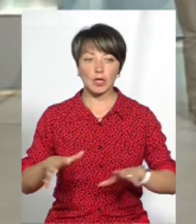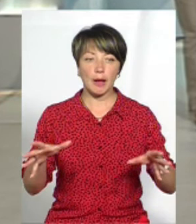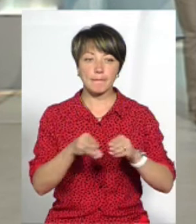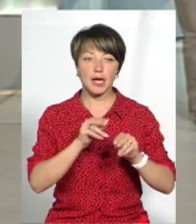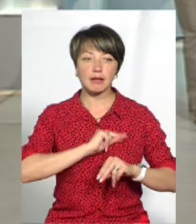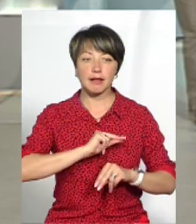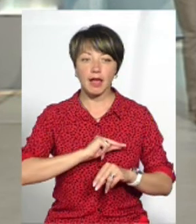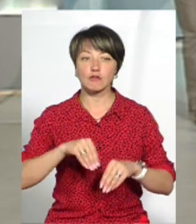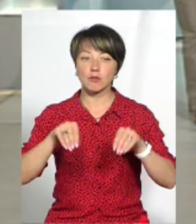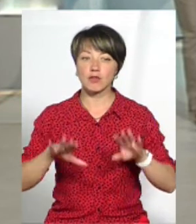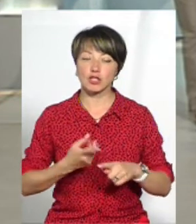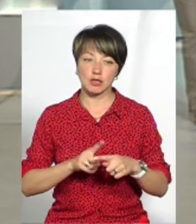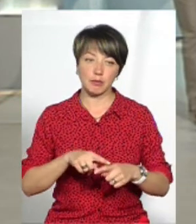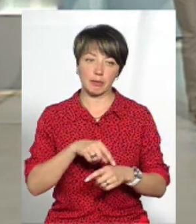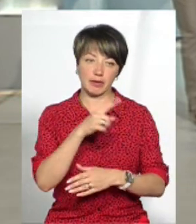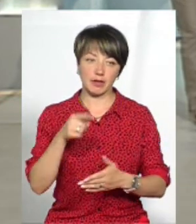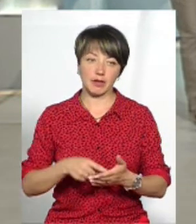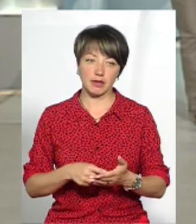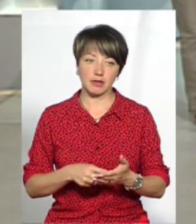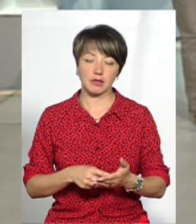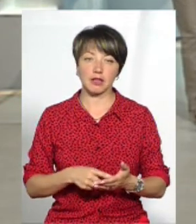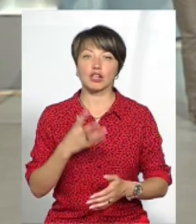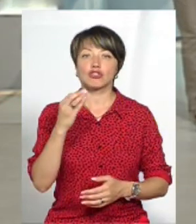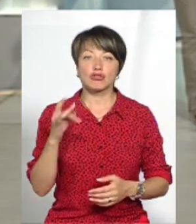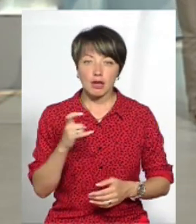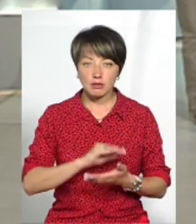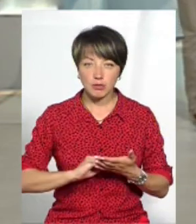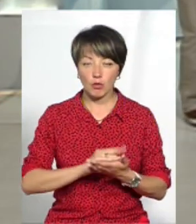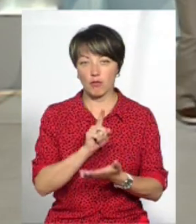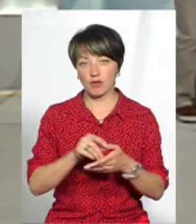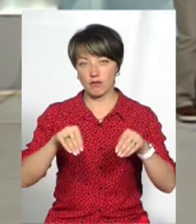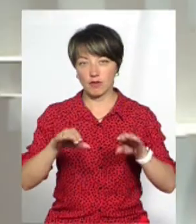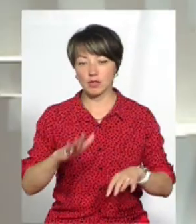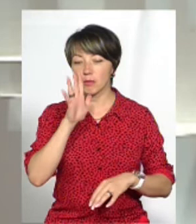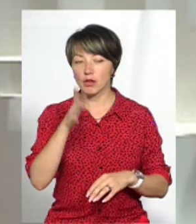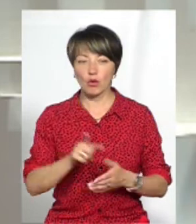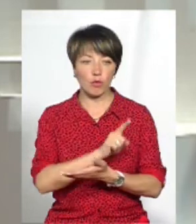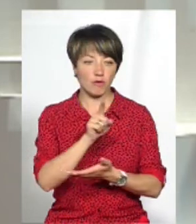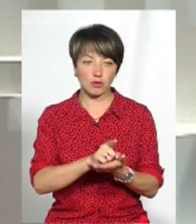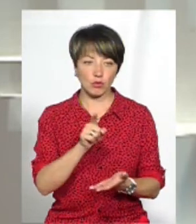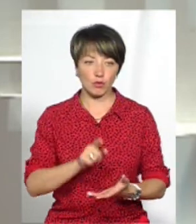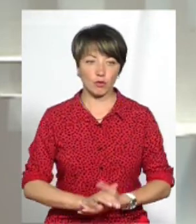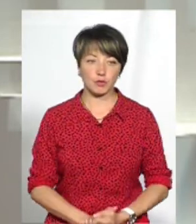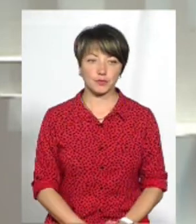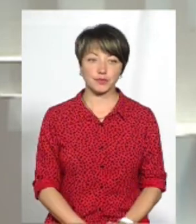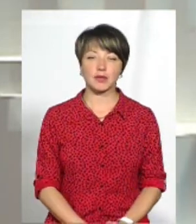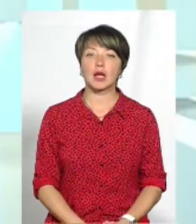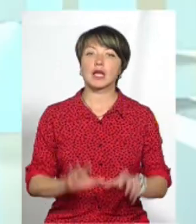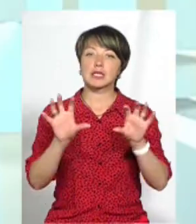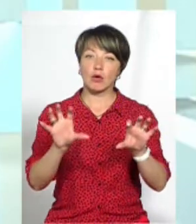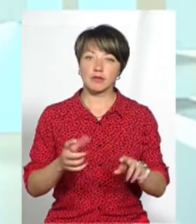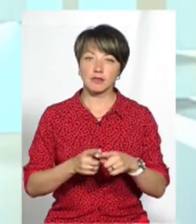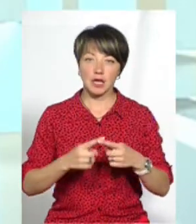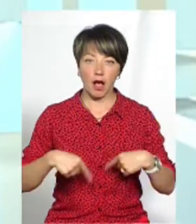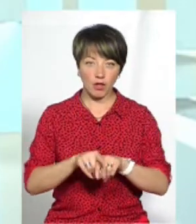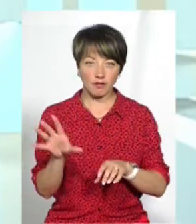партнерів, щоб вирішити це питання. Ще раз кажу, воно повинно бути вирішено в майбутні 5 років обов'язково. Тобто із законодавством у